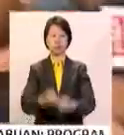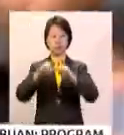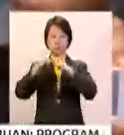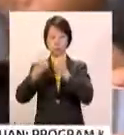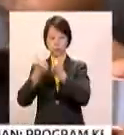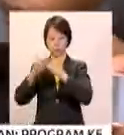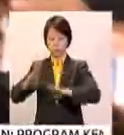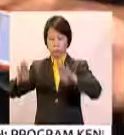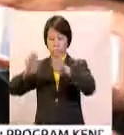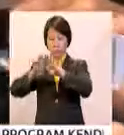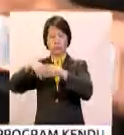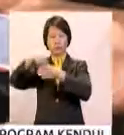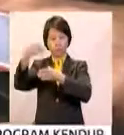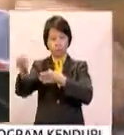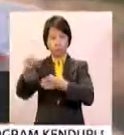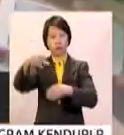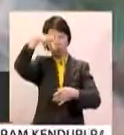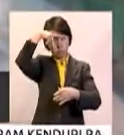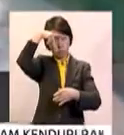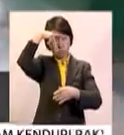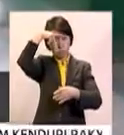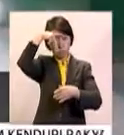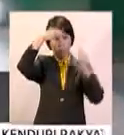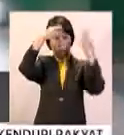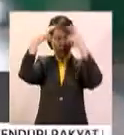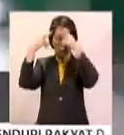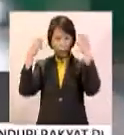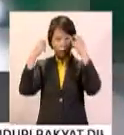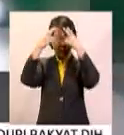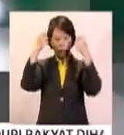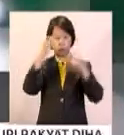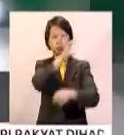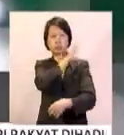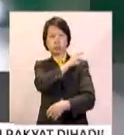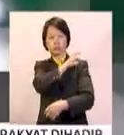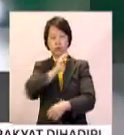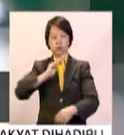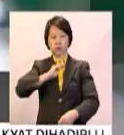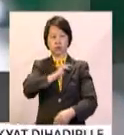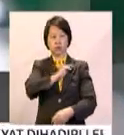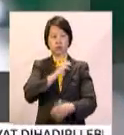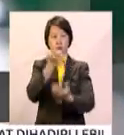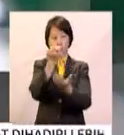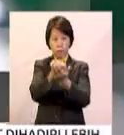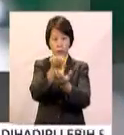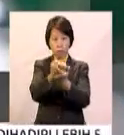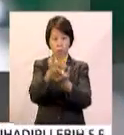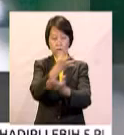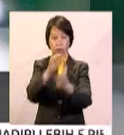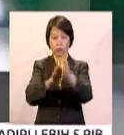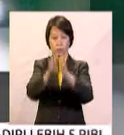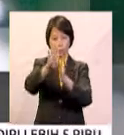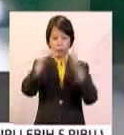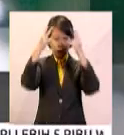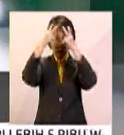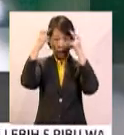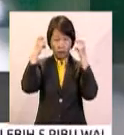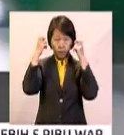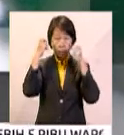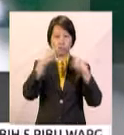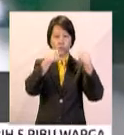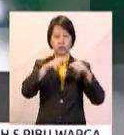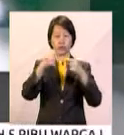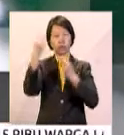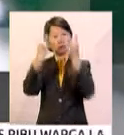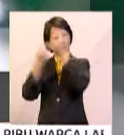Agensi berita asing melaporkan Putera Mahkota Mohamad yang merupakan pengerusi Majlis Hal Ehwal Ekonomi dan Pembangunan Arab Saudi sedang